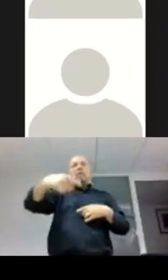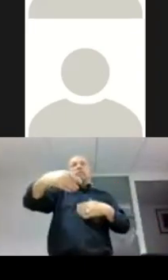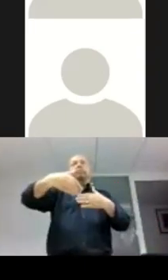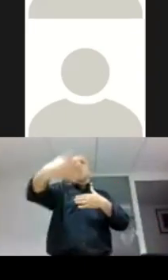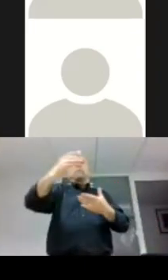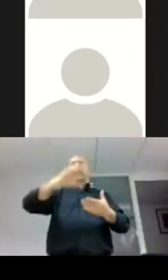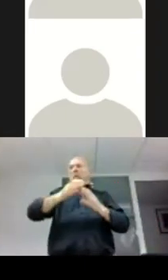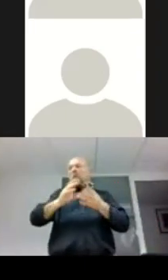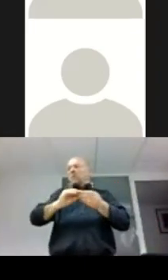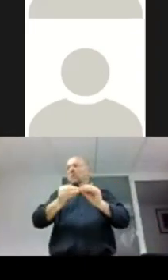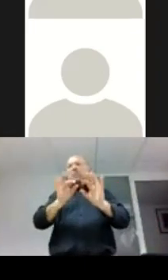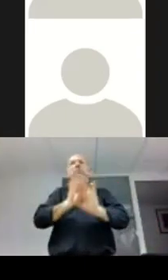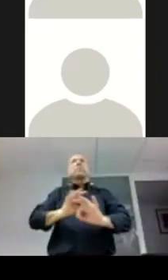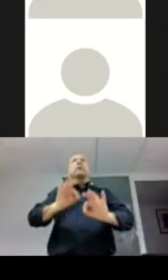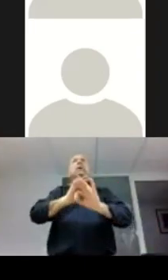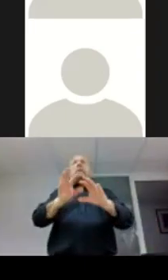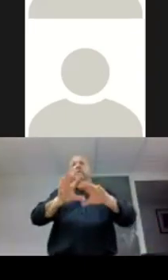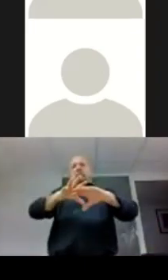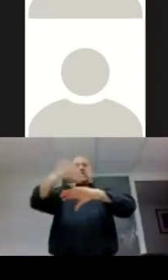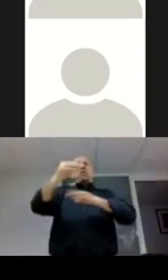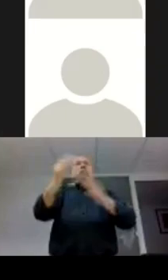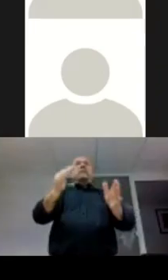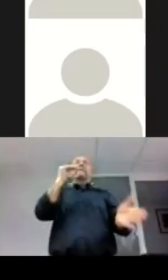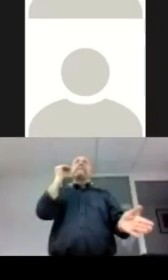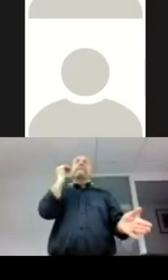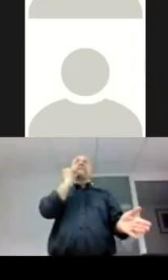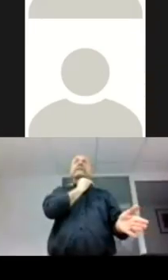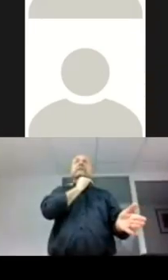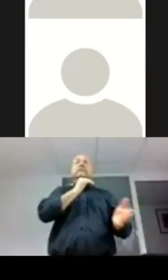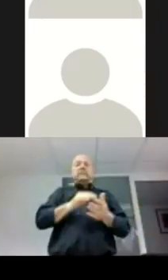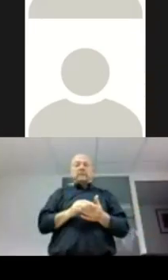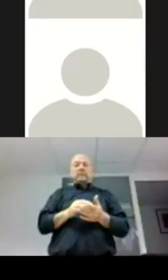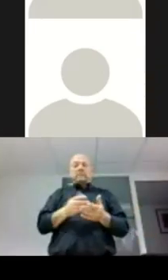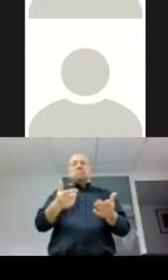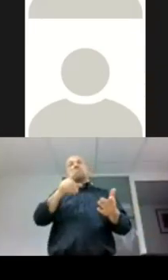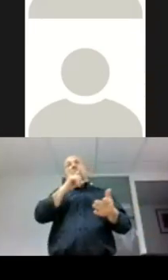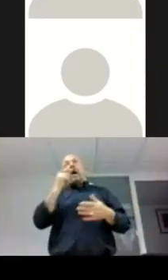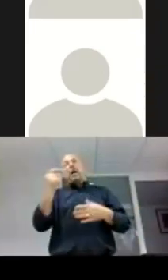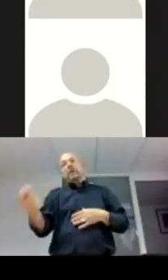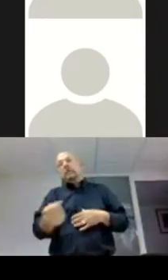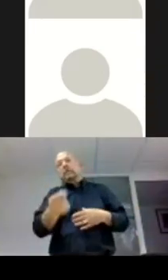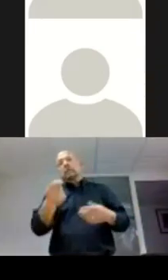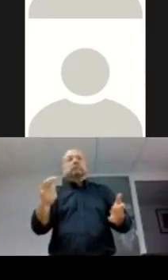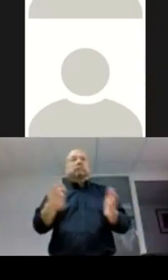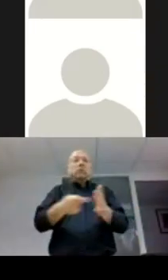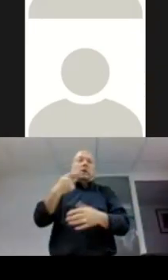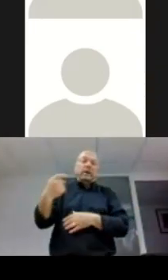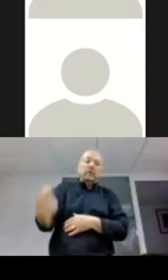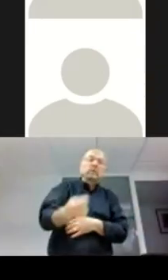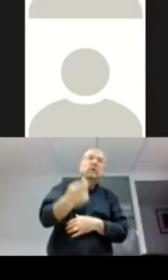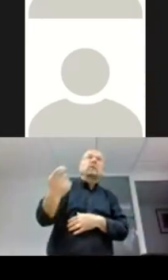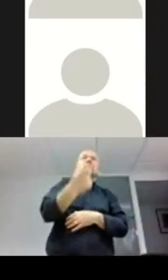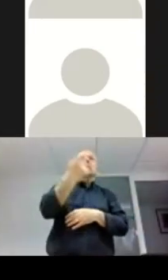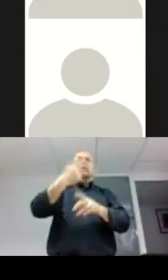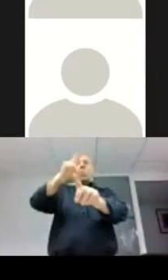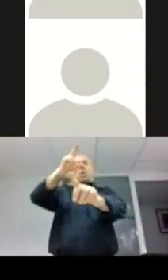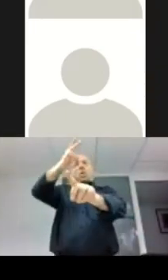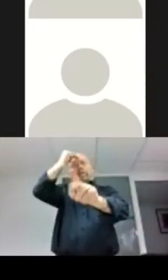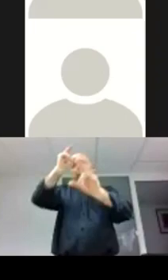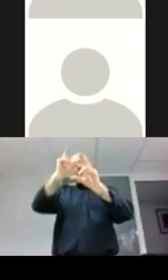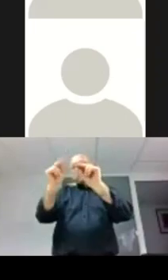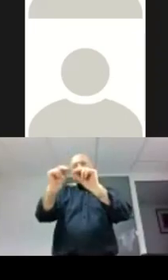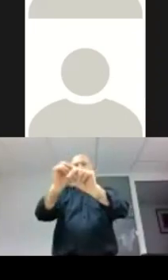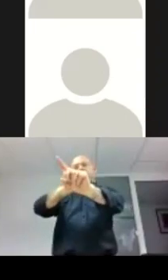après l'opération et d'avoir moins de complications et même de sortir plus tôt. Et ça passe par une